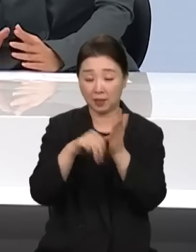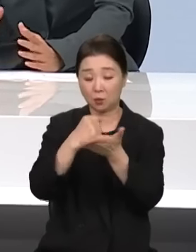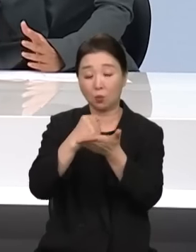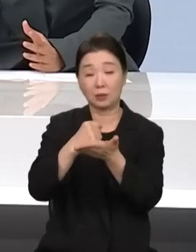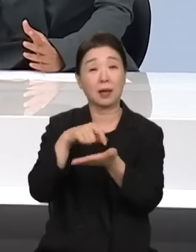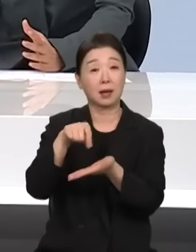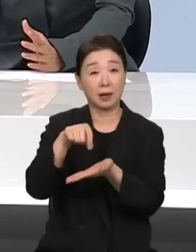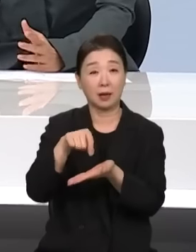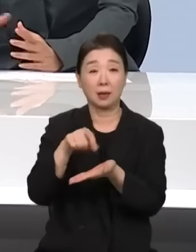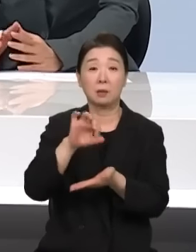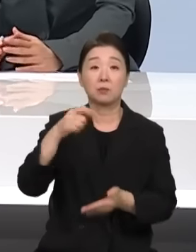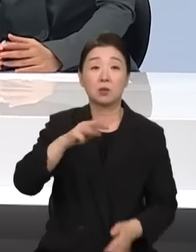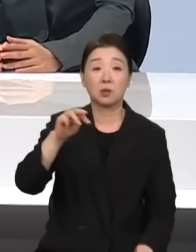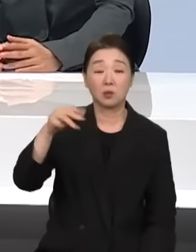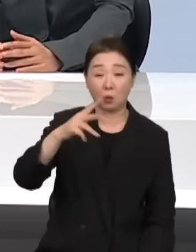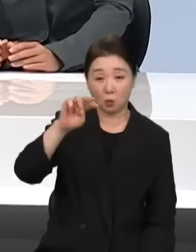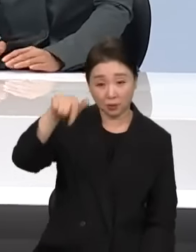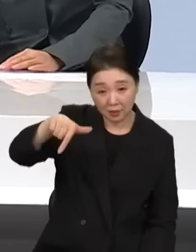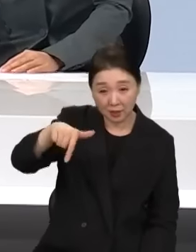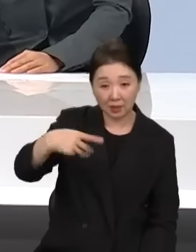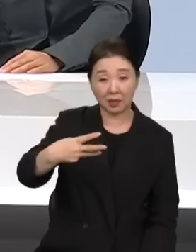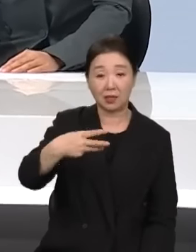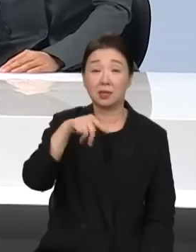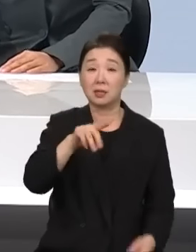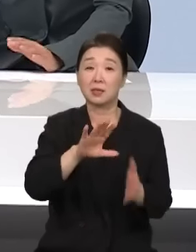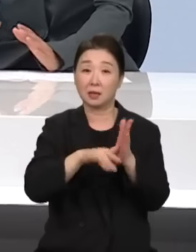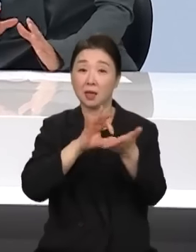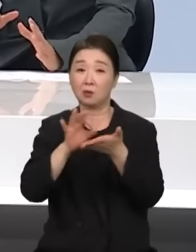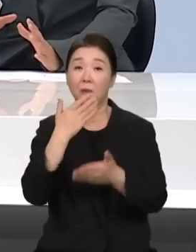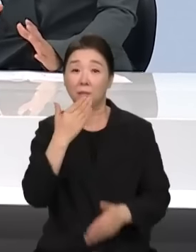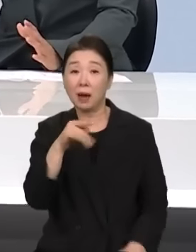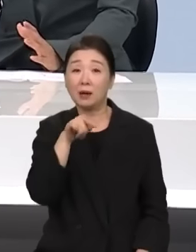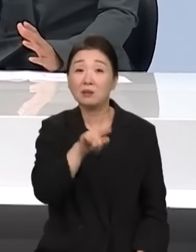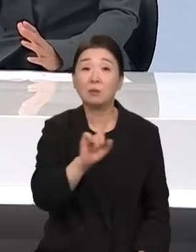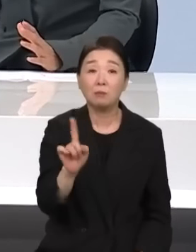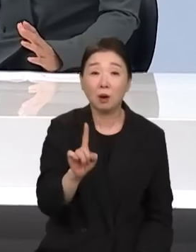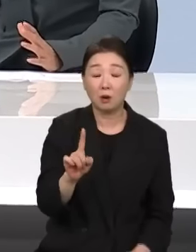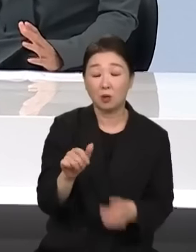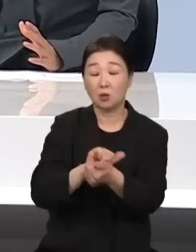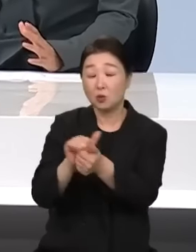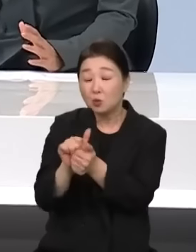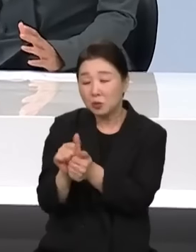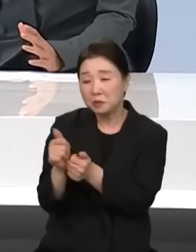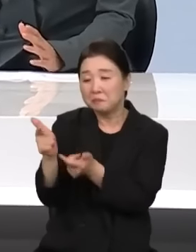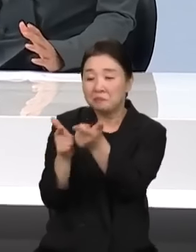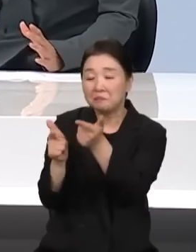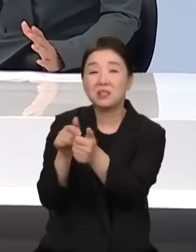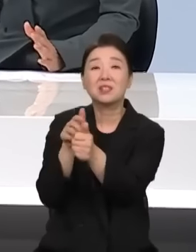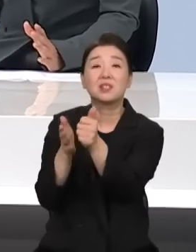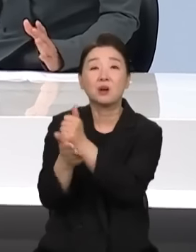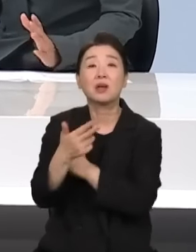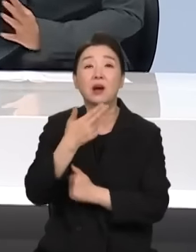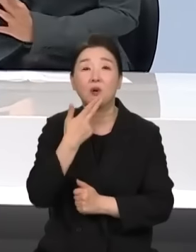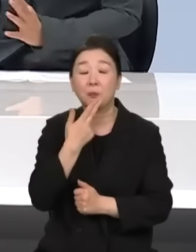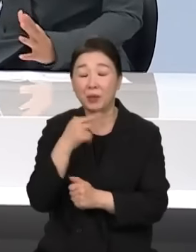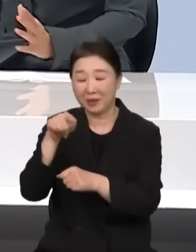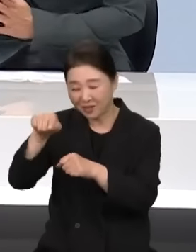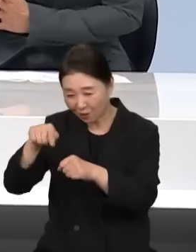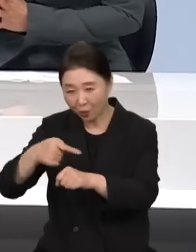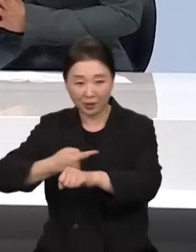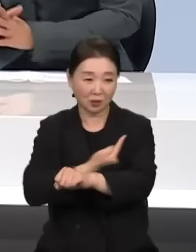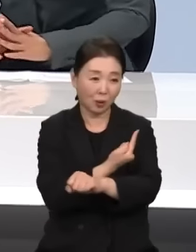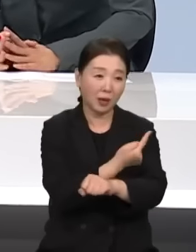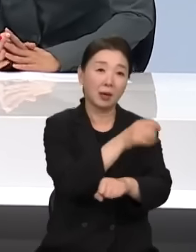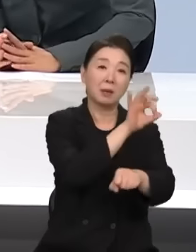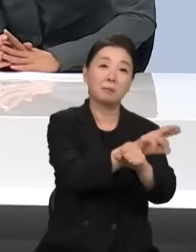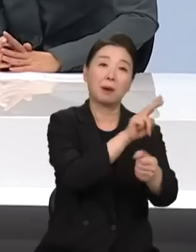블록딜 역시이 시기에 이루어졌는데이 블록딜이란 주식 시세에 영향을 주지 않기 위해서 장외에서 매수자와 매도자가